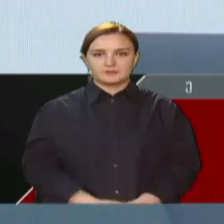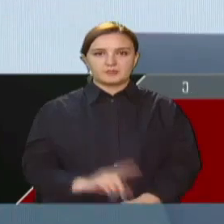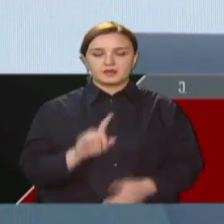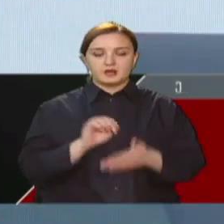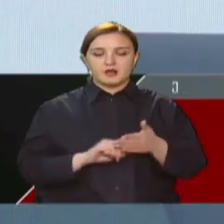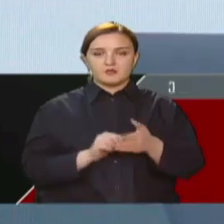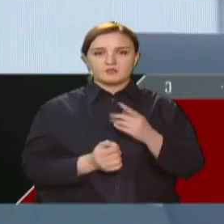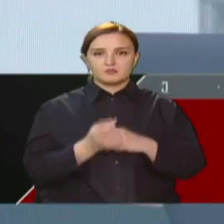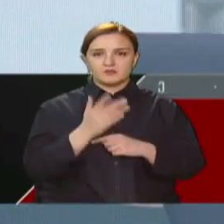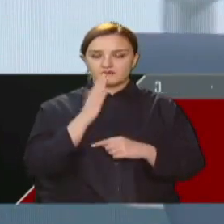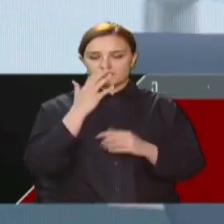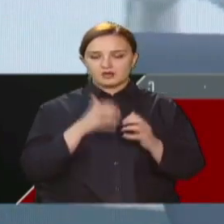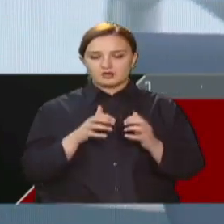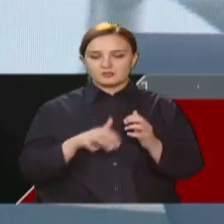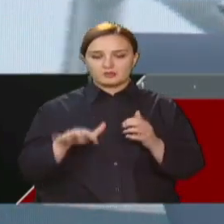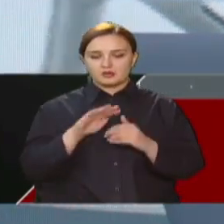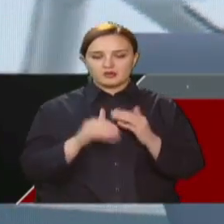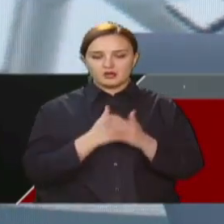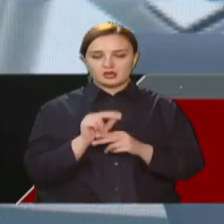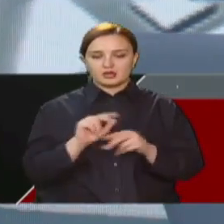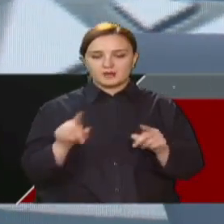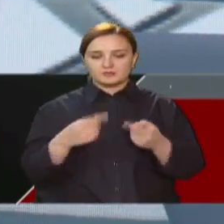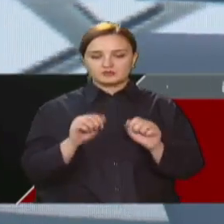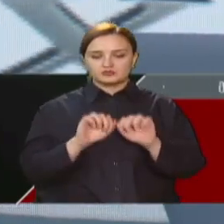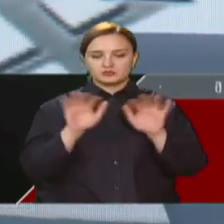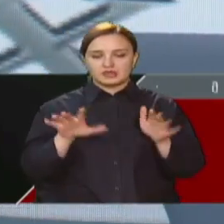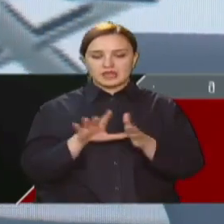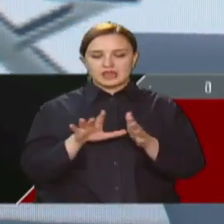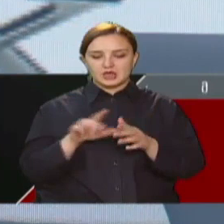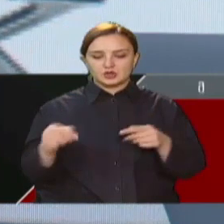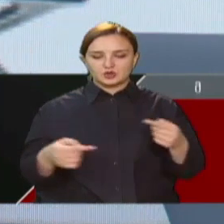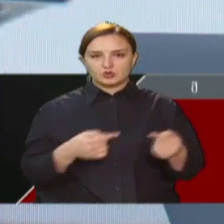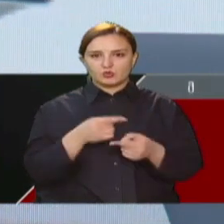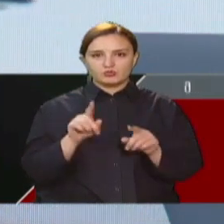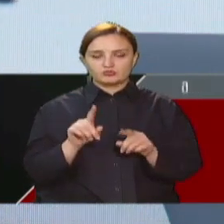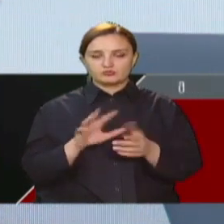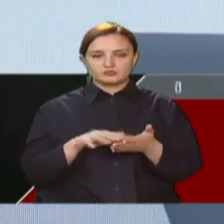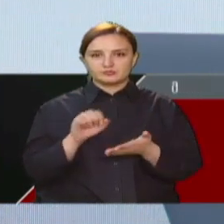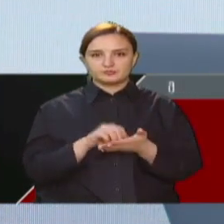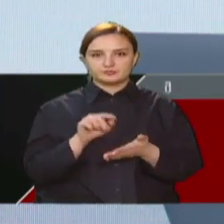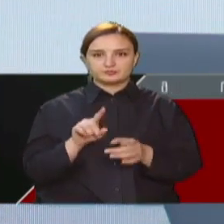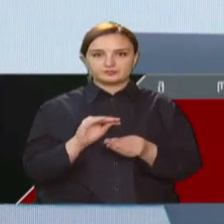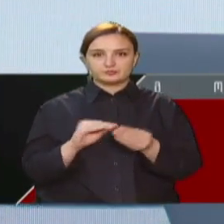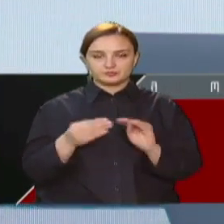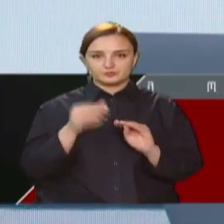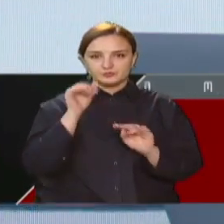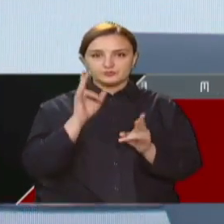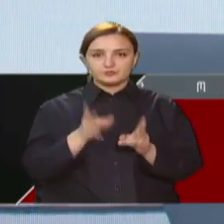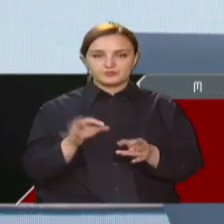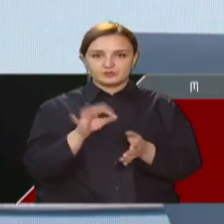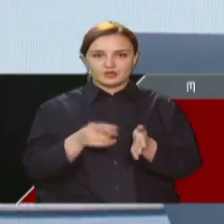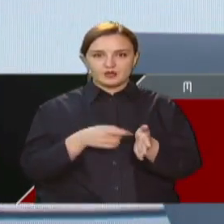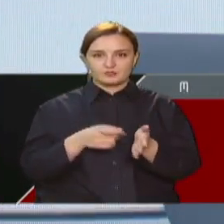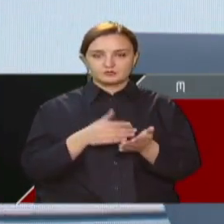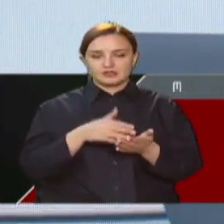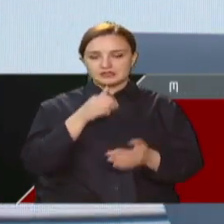გამოიწვია ვაკის პარკში ახლად რეაბილიტირებულ შადრევანში არსებული ელექტროგაყვანილობის გაუმართავობა, რასაც გუშინ ტრაგედია მოყვა, საკითხს გამოძიება იკვლევს.